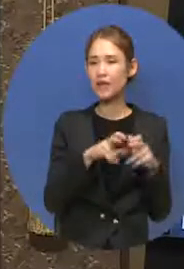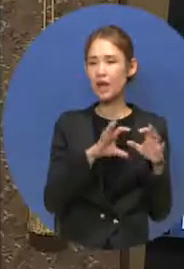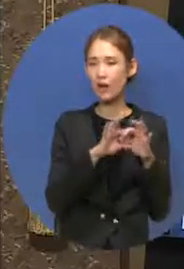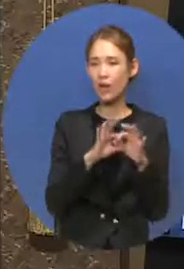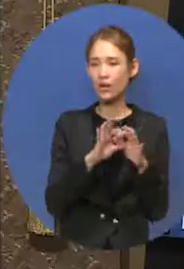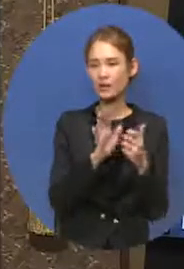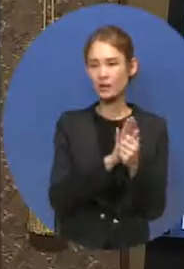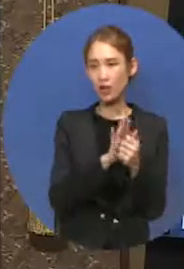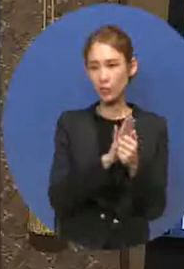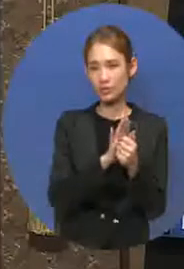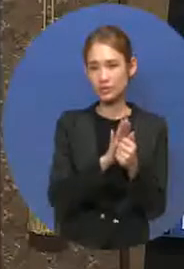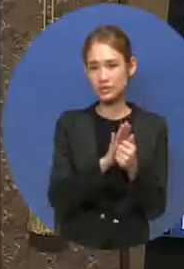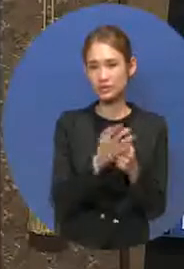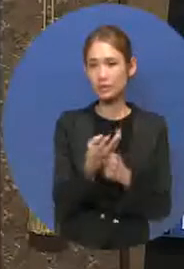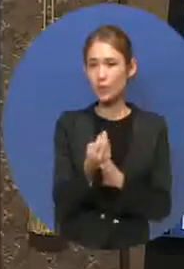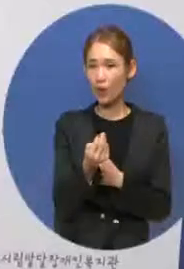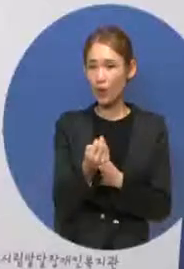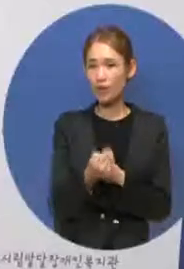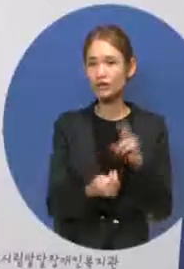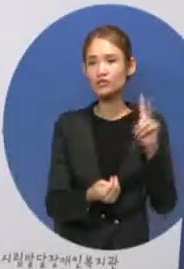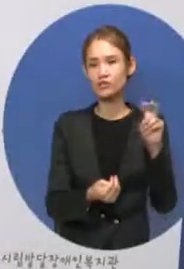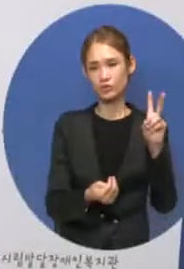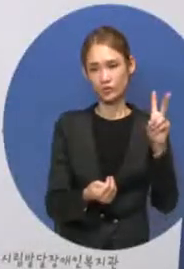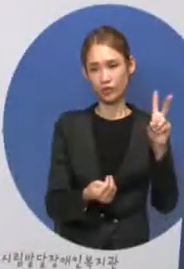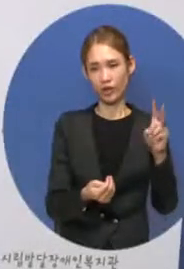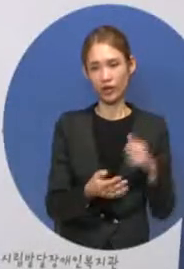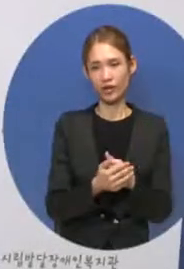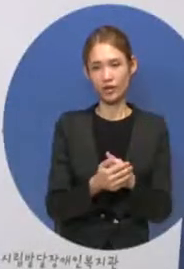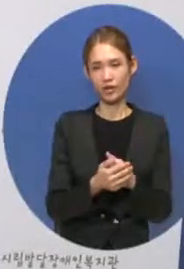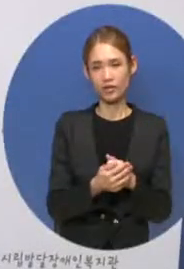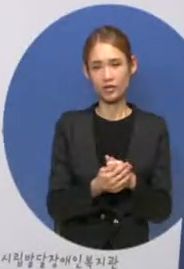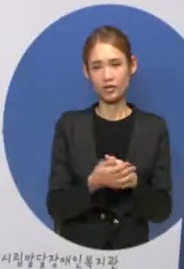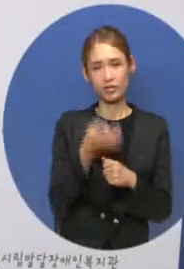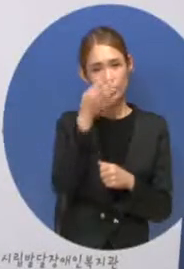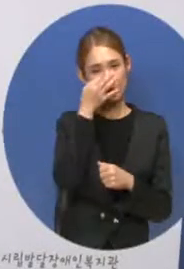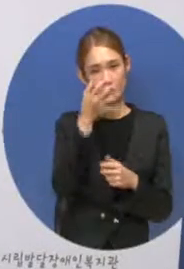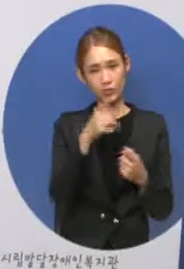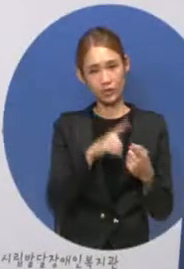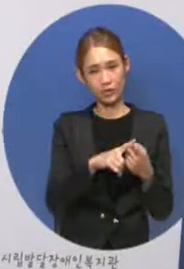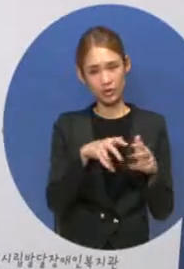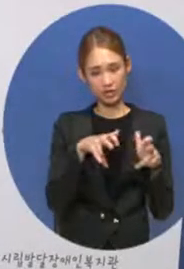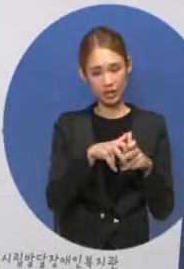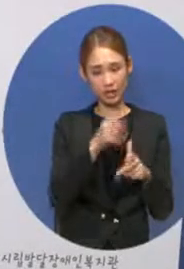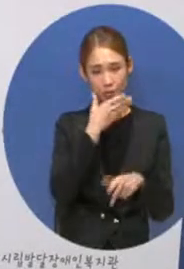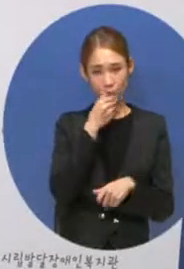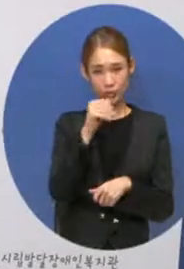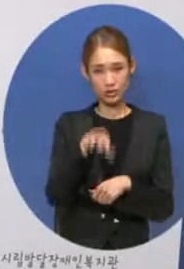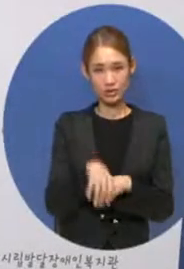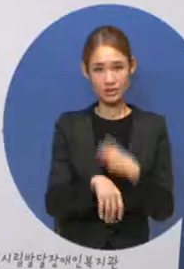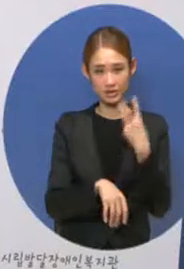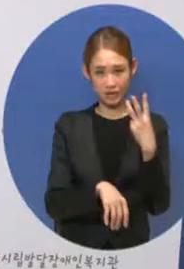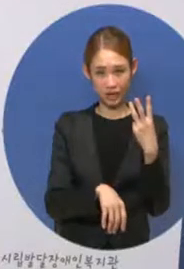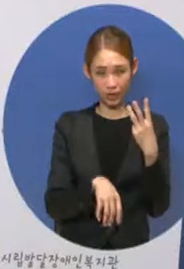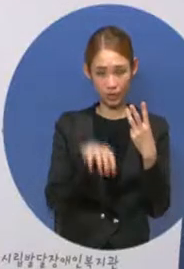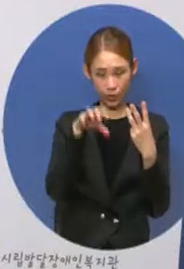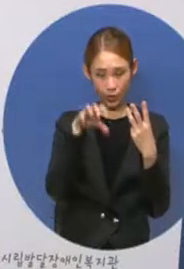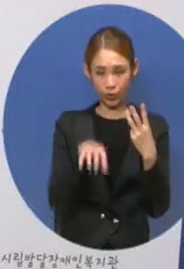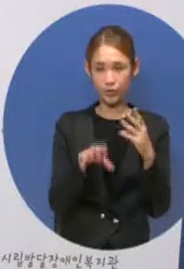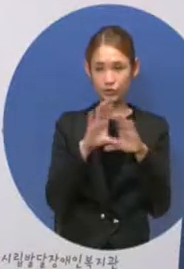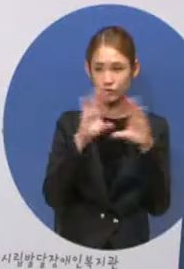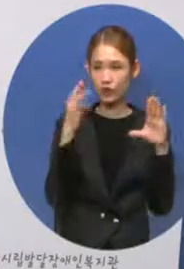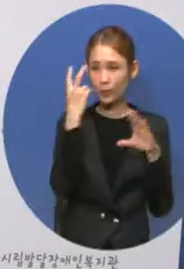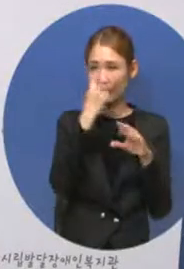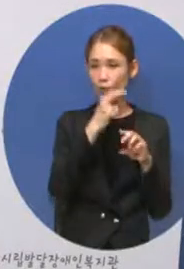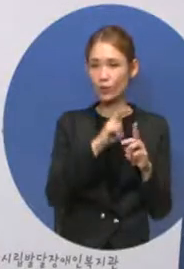기관이 22개나 있습니다. 그래서 보시는 것처럼 장애인 복지관이 3개가 있고요. 주간보호센터부터 시작해서